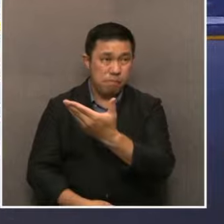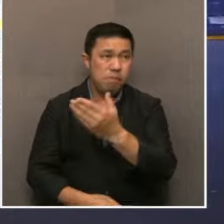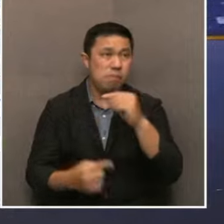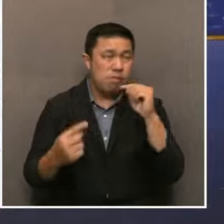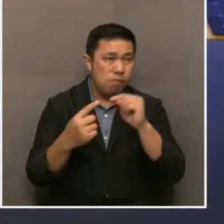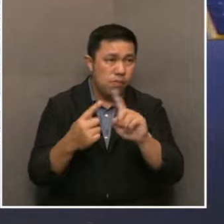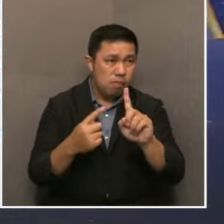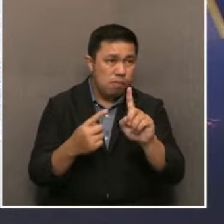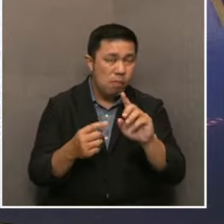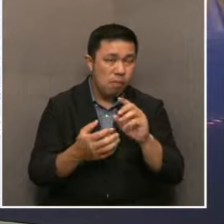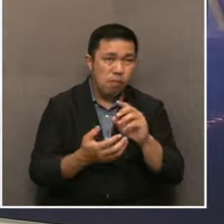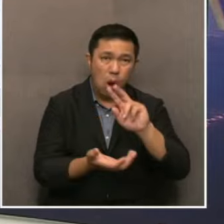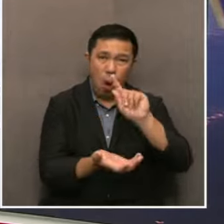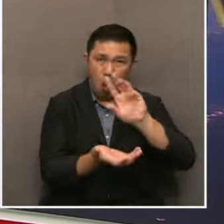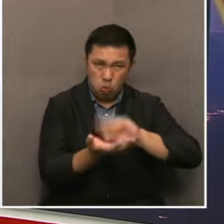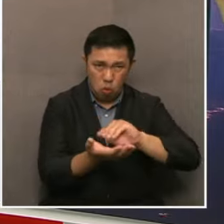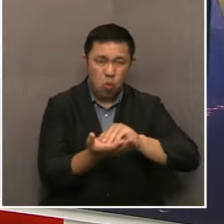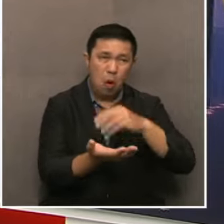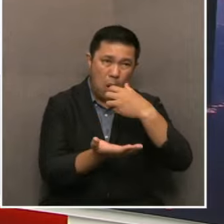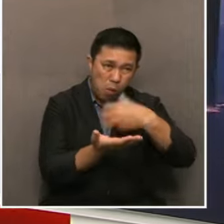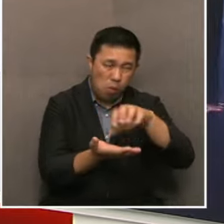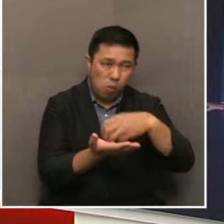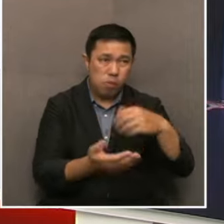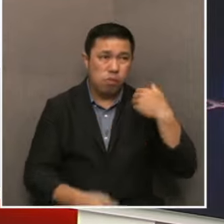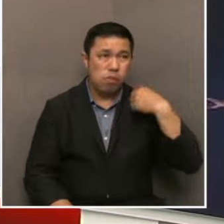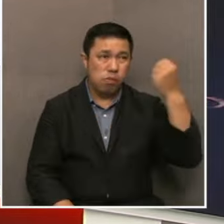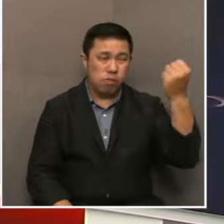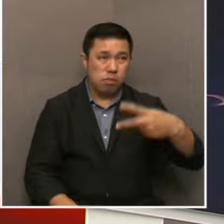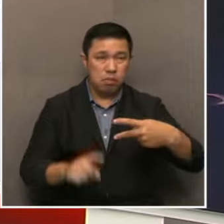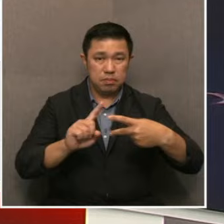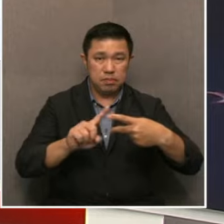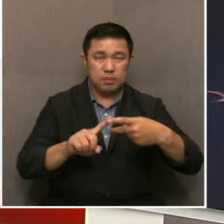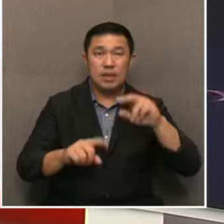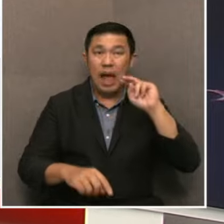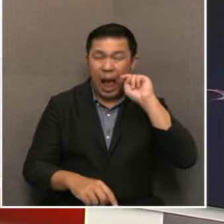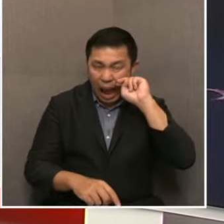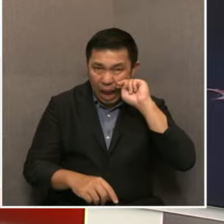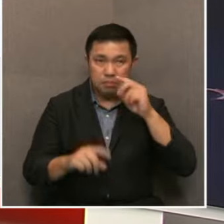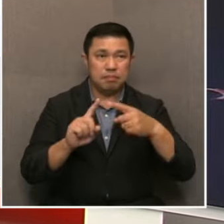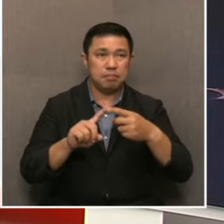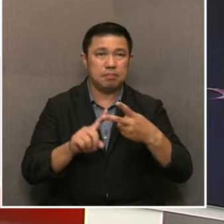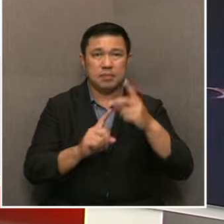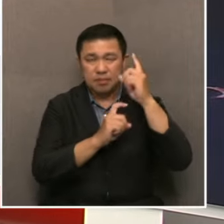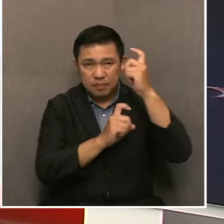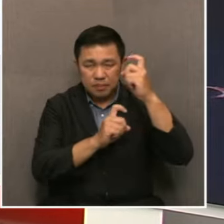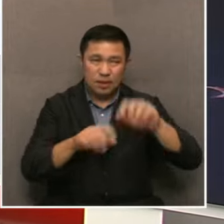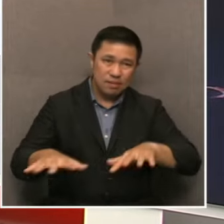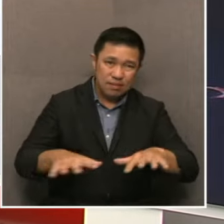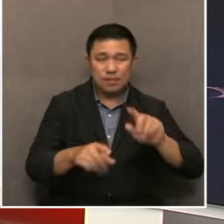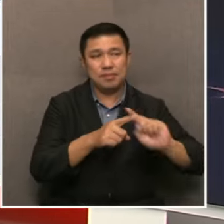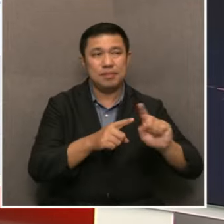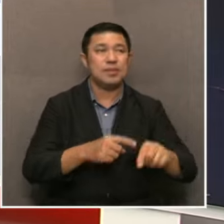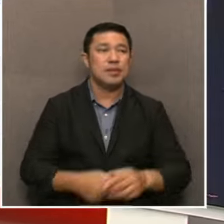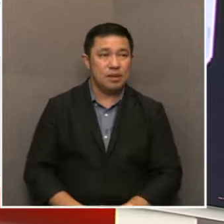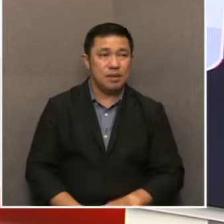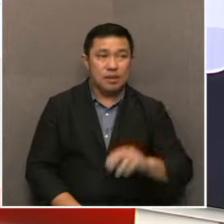การให้ข้อมูลนะครับในเรื่องหลักๆเนี่ย2เรื่องด้วยกันก็ 1ก็คือเรื่องน้ำ 2ก็คือเรื่องของภัยพิบัติครับเรื่องน้ำเองเนี่ยนะครับ